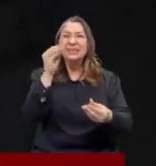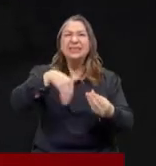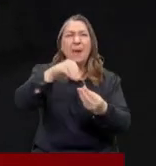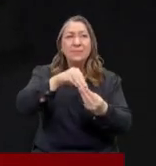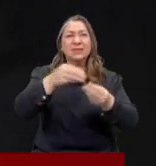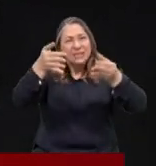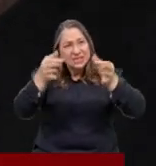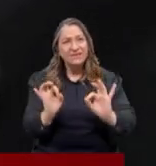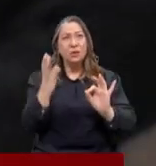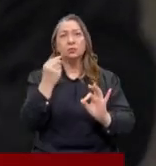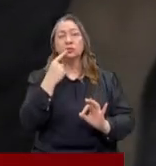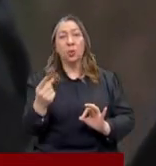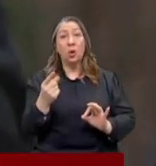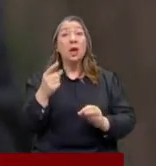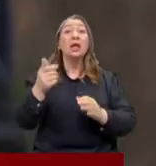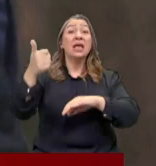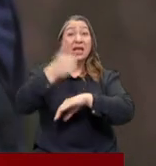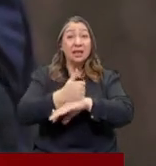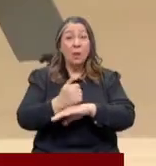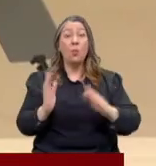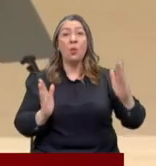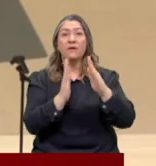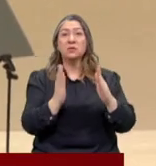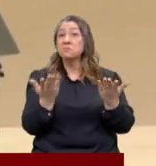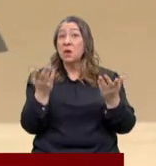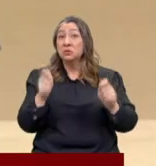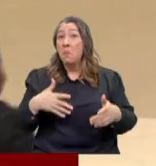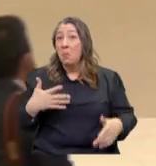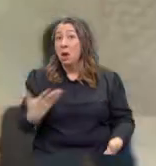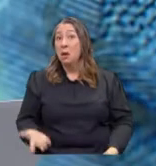zamlar sıfırlansın diyor. İktidar ve muhalefetin ne yapacağı merak konusu.